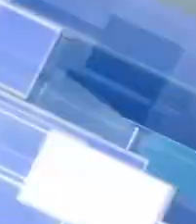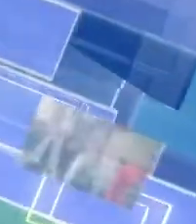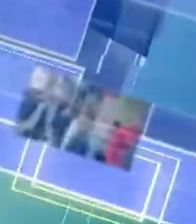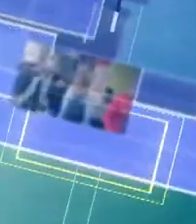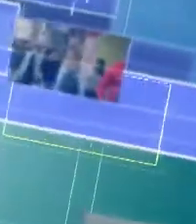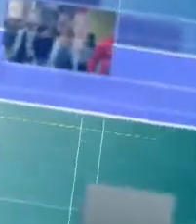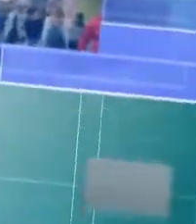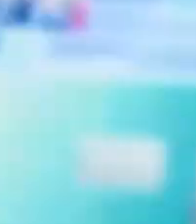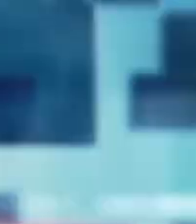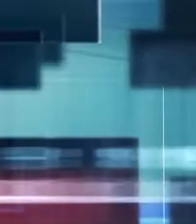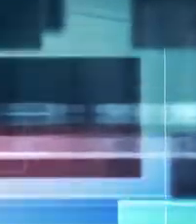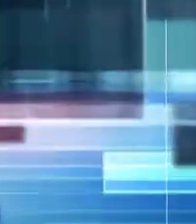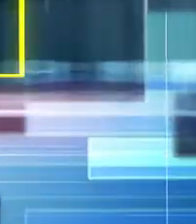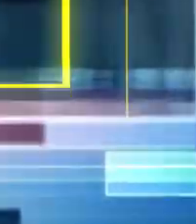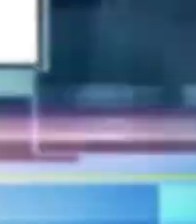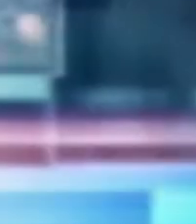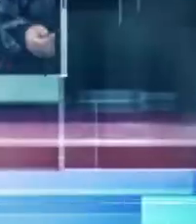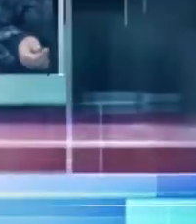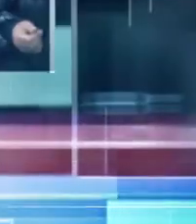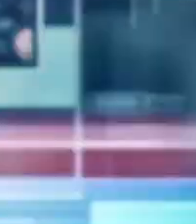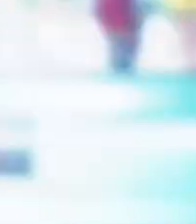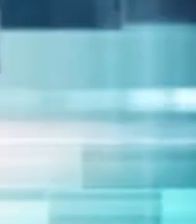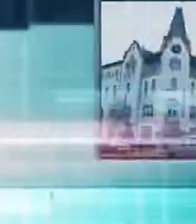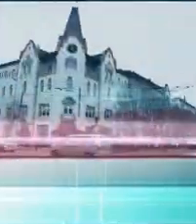МУЗЫКАЛЬНАЯ ЗАСТАВКА